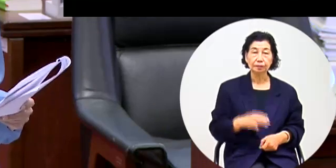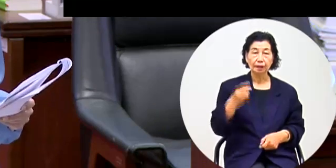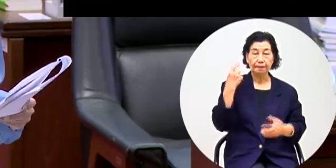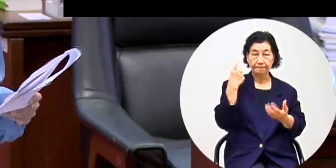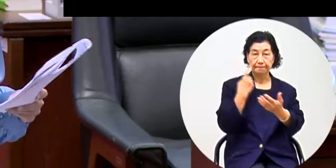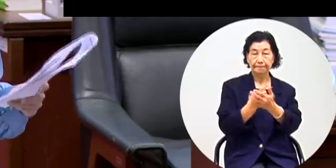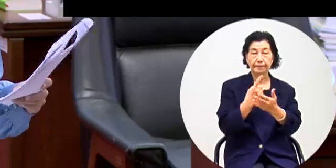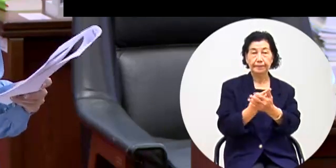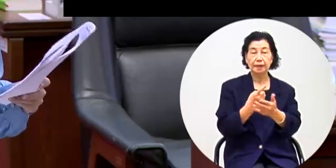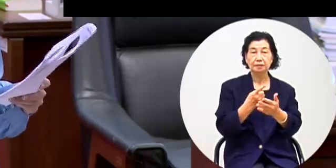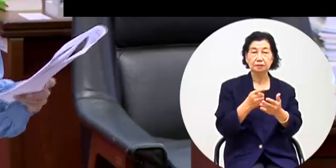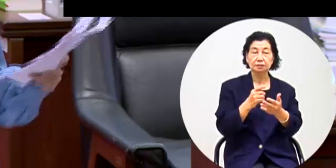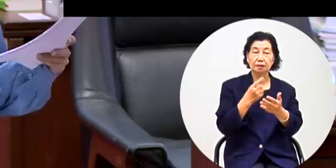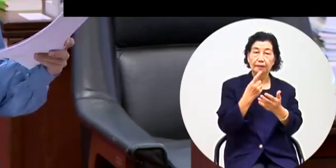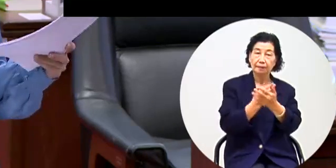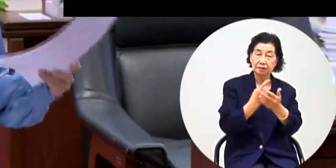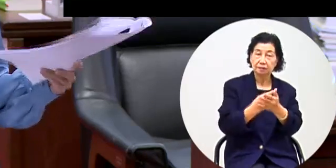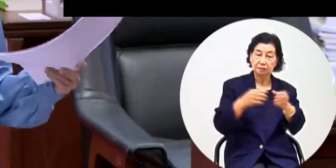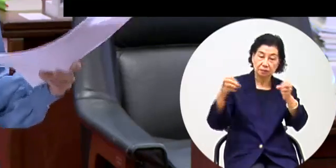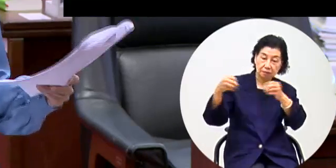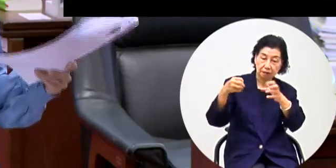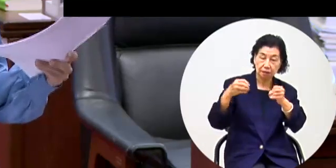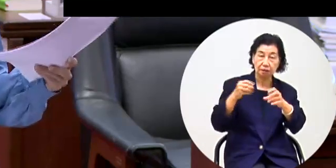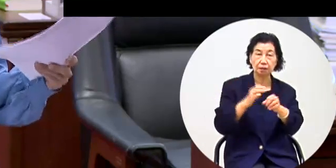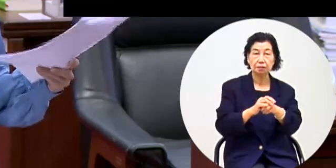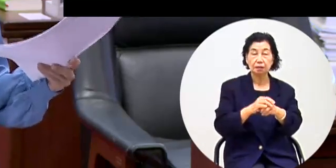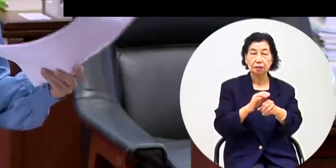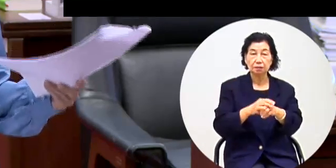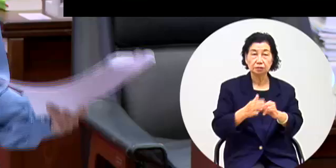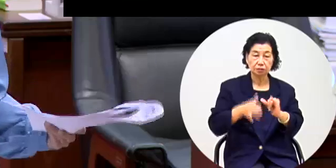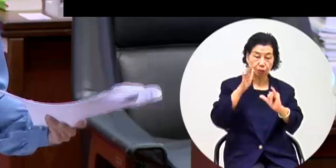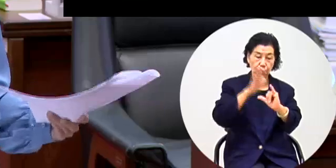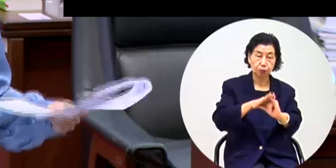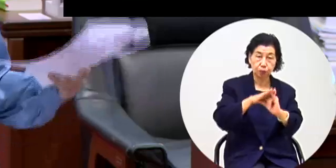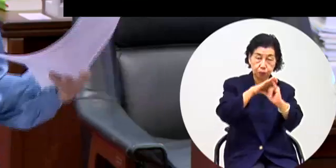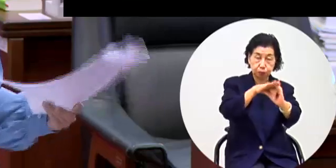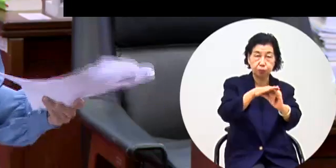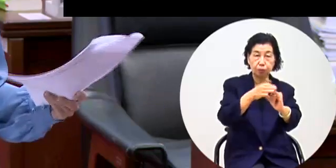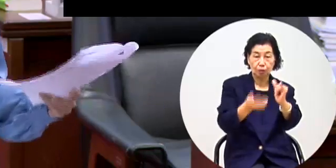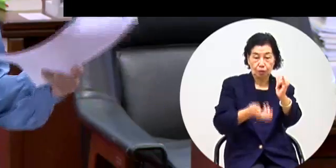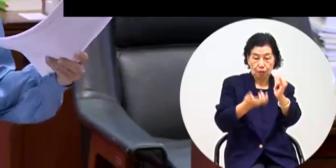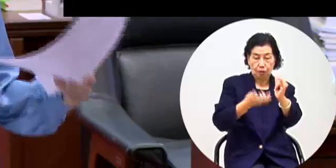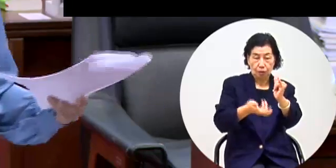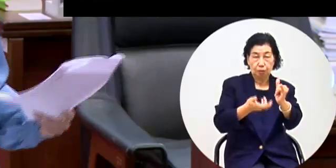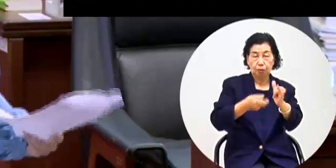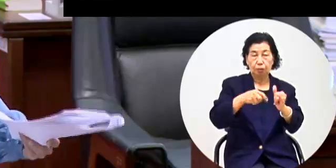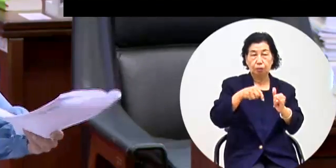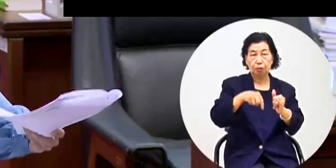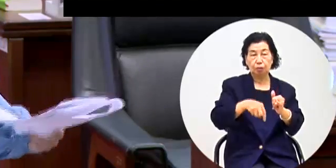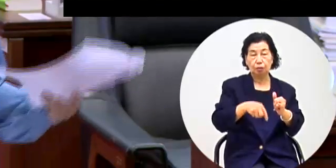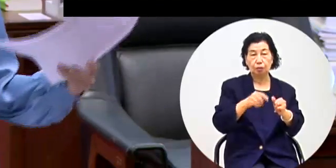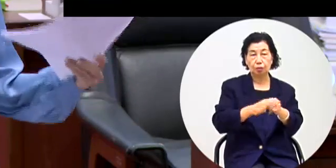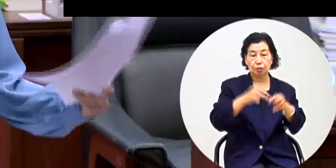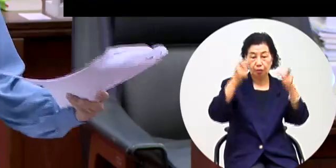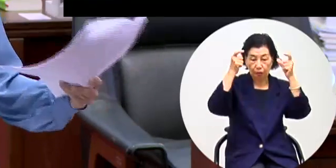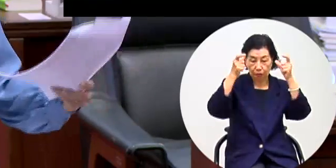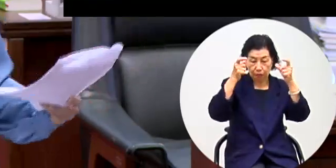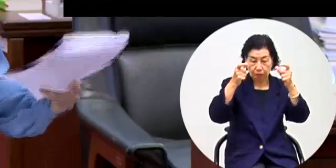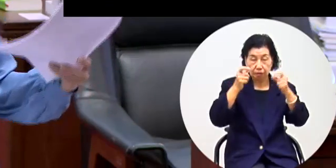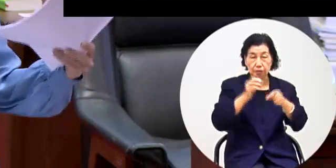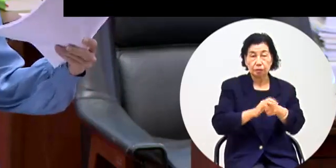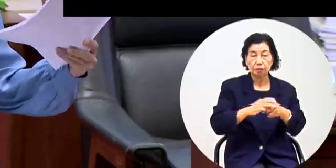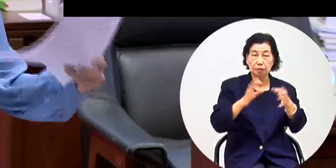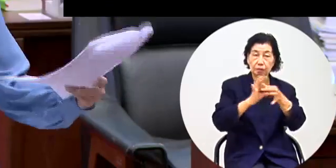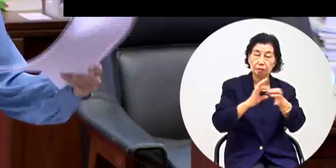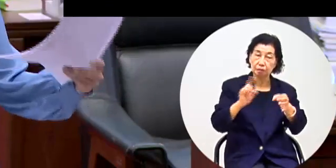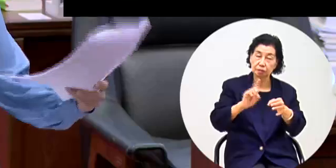垃圾的时候，我一直都觉得就是说，是怎样国雄市要给收这么笨手，然后中央也给我们这么多的垃圾，地方上